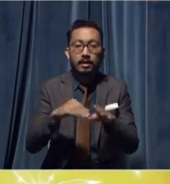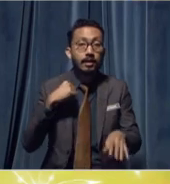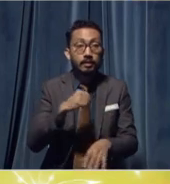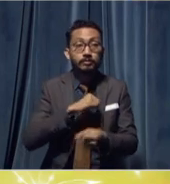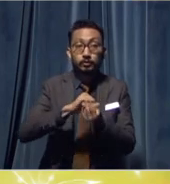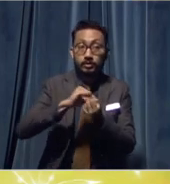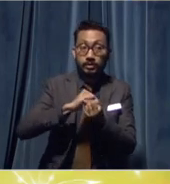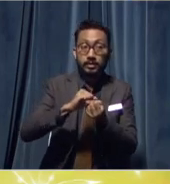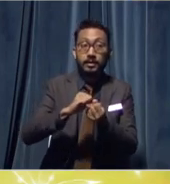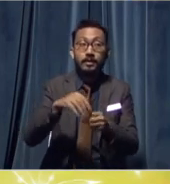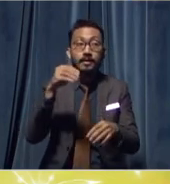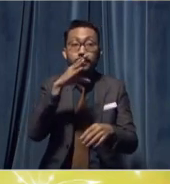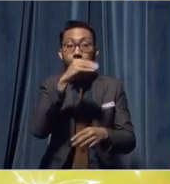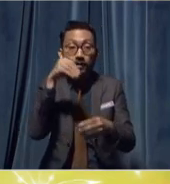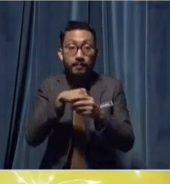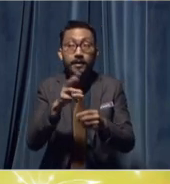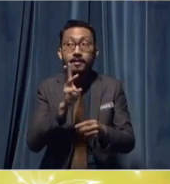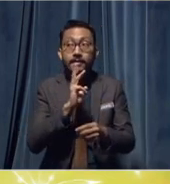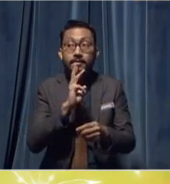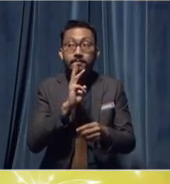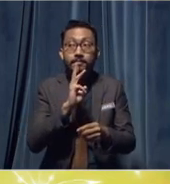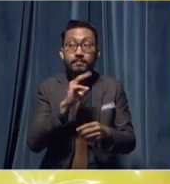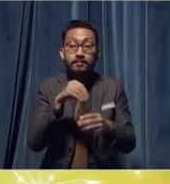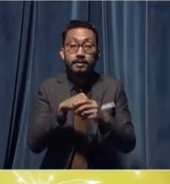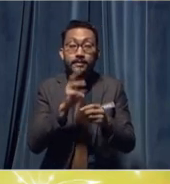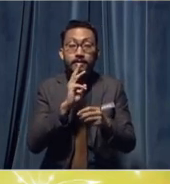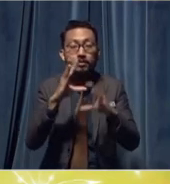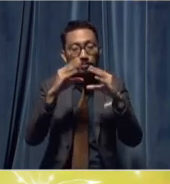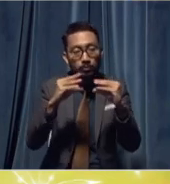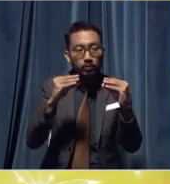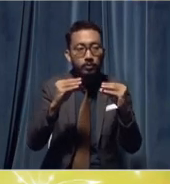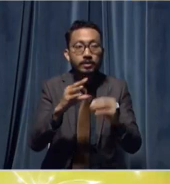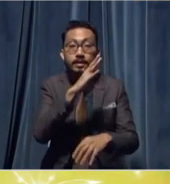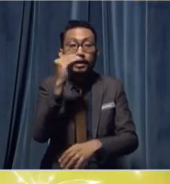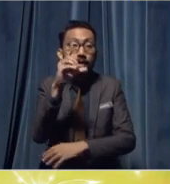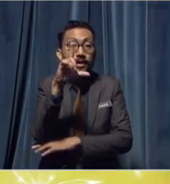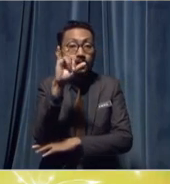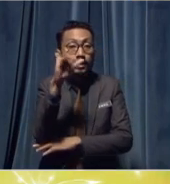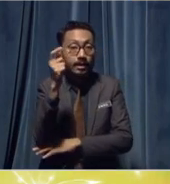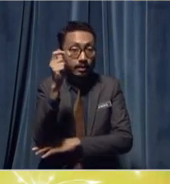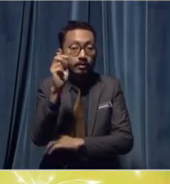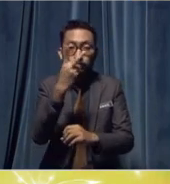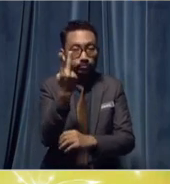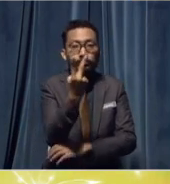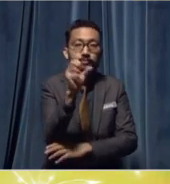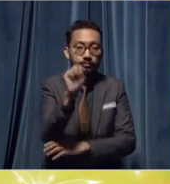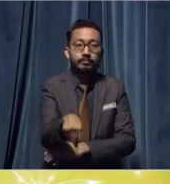berkesan sebagai ejen pencuci dalam air lembut dan juga air